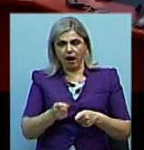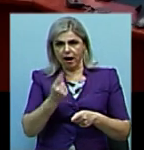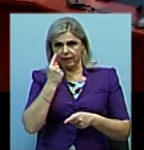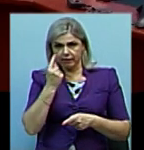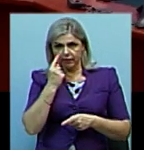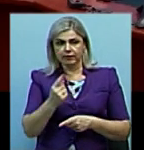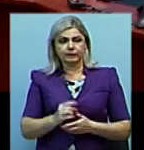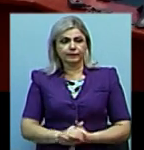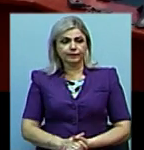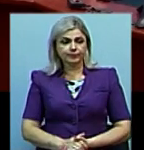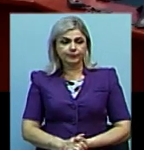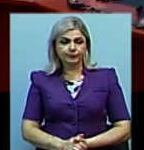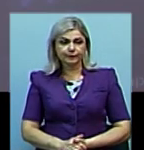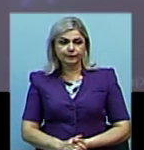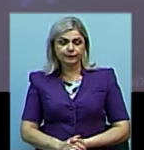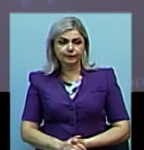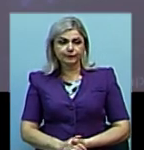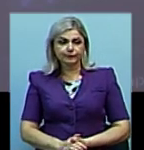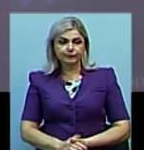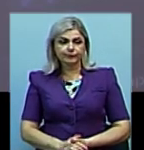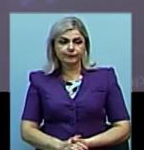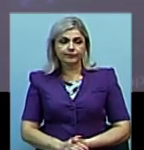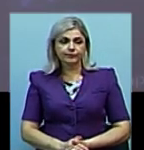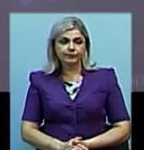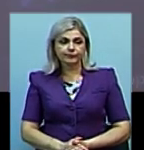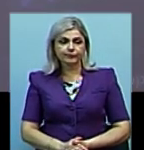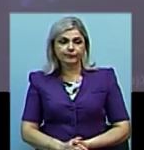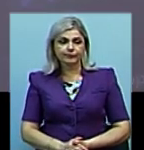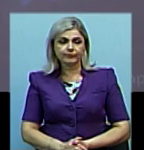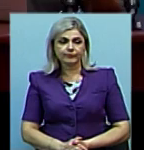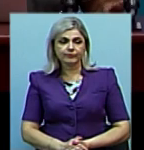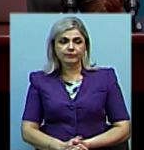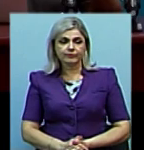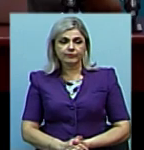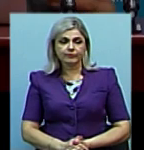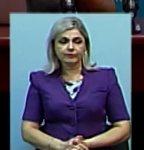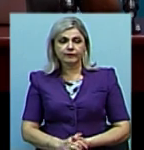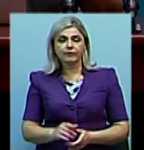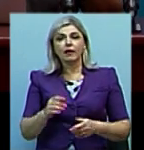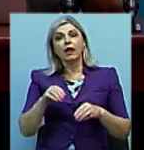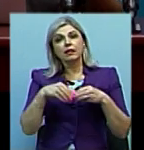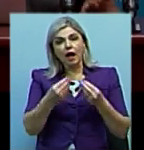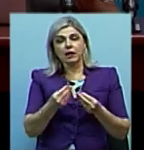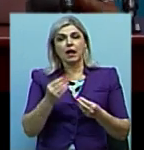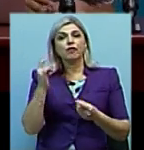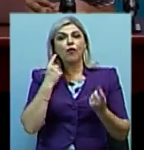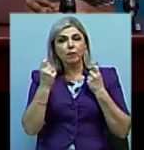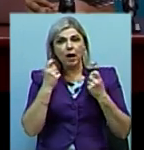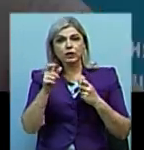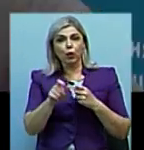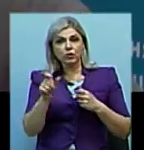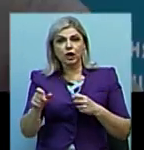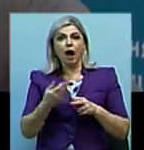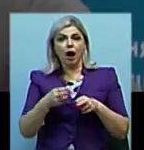виклику поліцейського на місце події, користувачі можуть оцінити роботу конкретного поліцейського або надати дані стосовно осіб, що